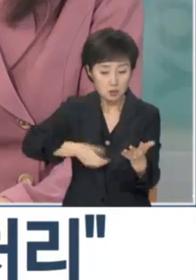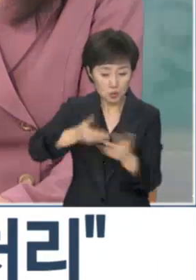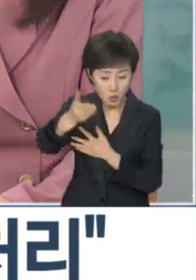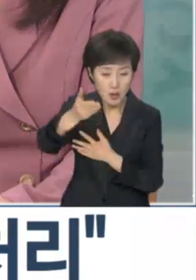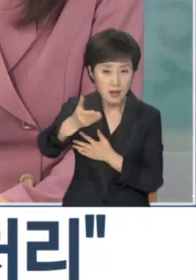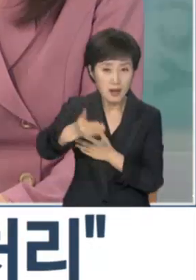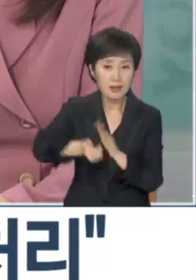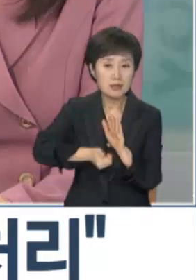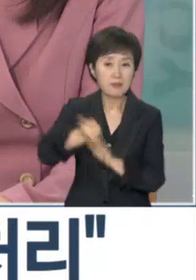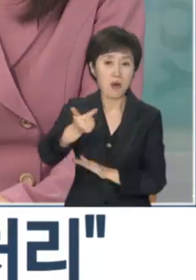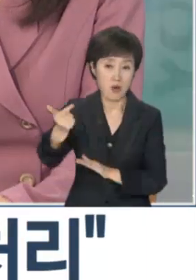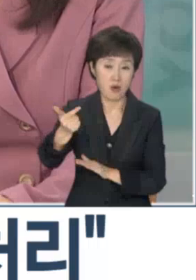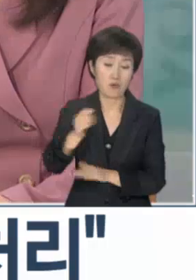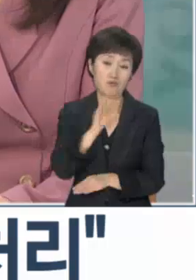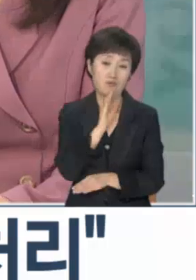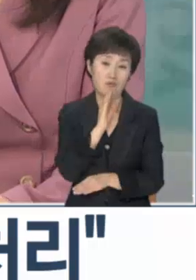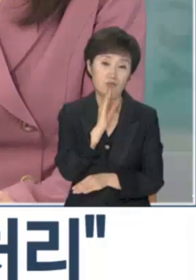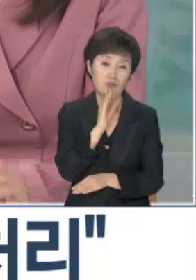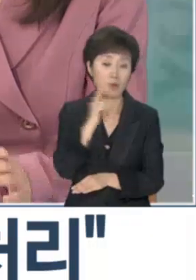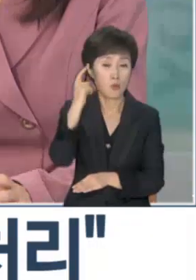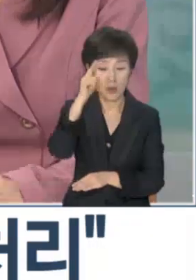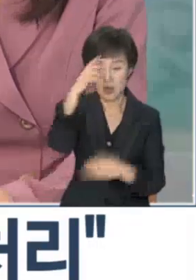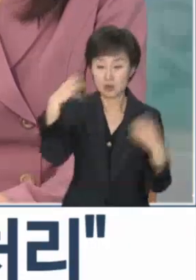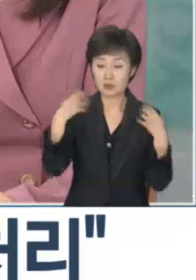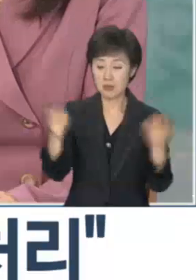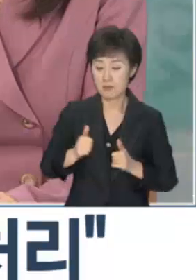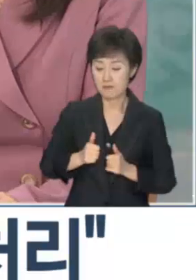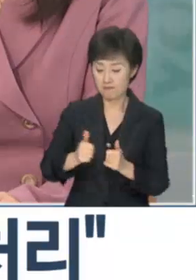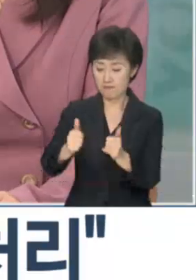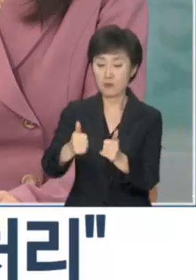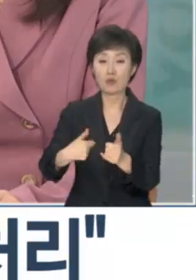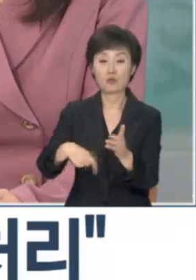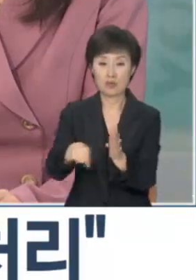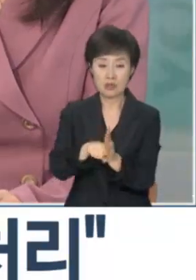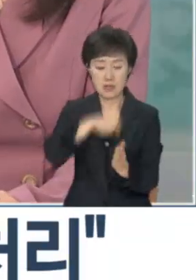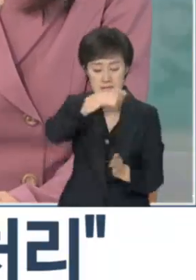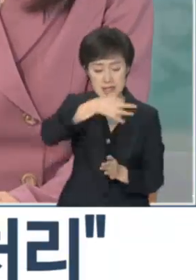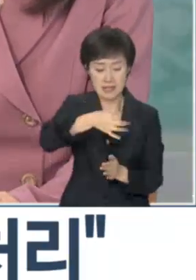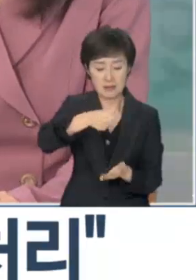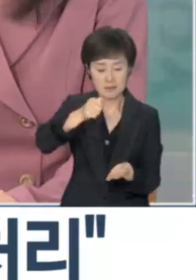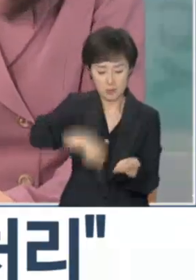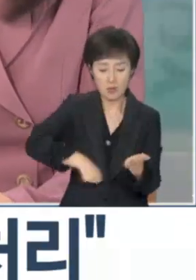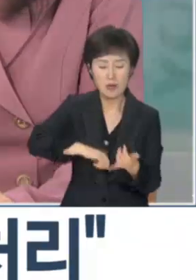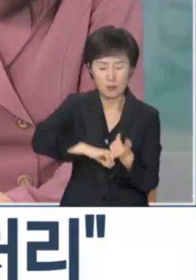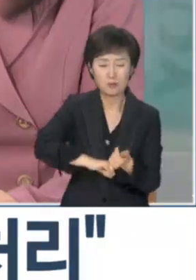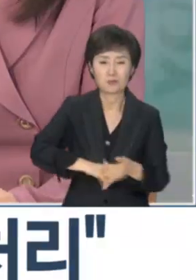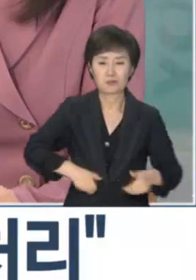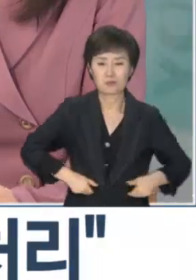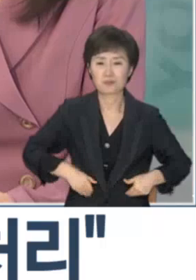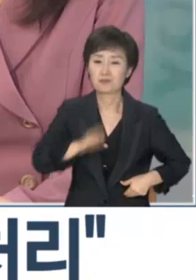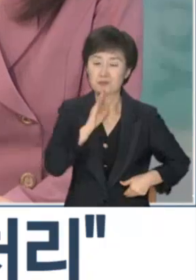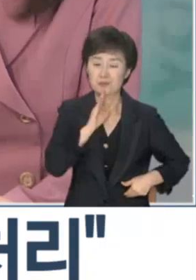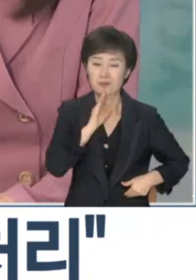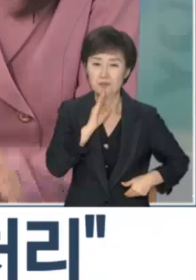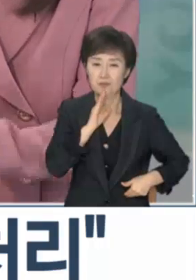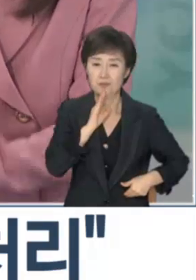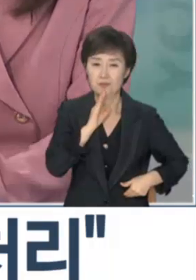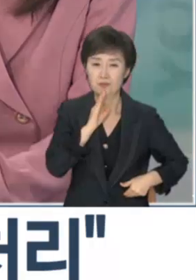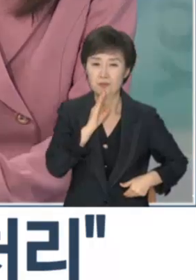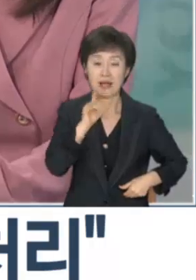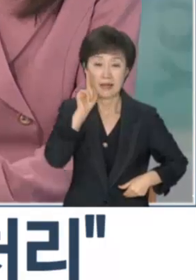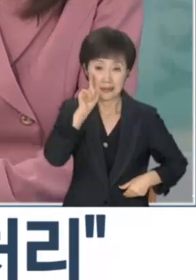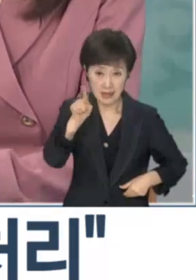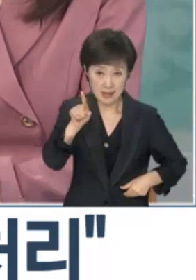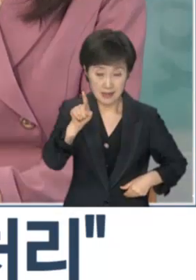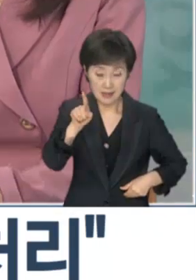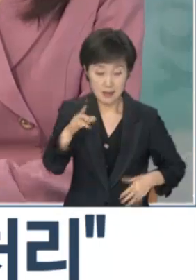높다라고 하니까요. 정부가 일을 하기 위해서도 또 국민의 삶을 위해서도 예산안은 또 국회가 통과시켜줘야 되는 것이 합당한 것이기 때문에 일단